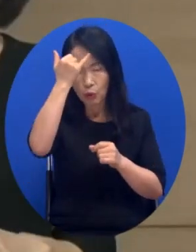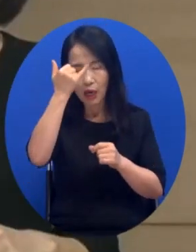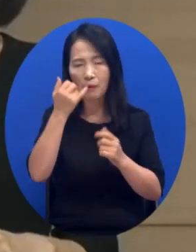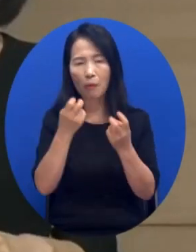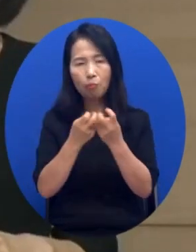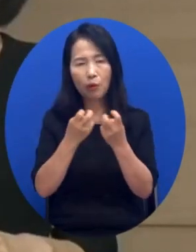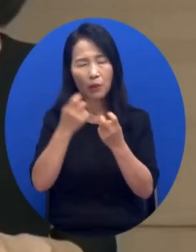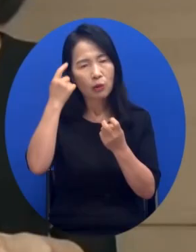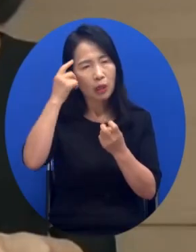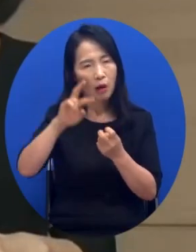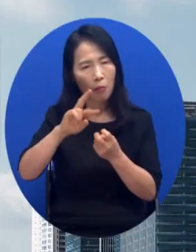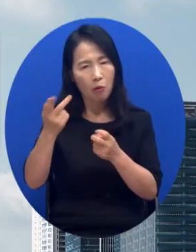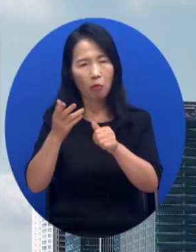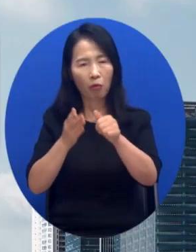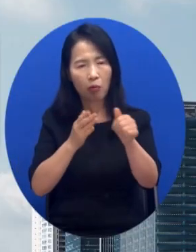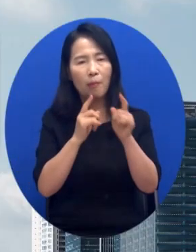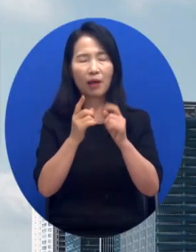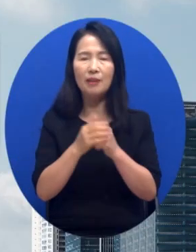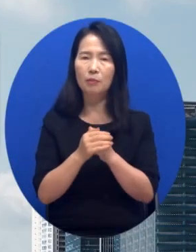생각해달라고 강조했습니다.